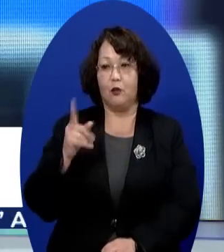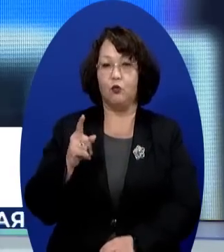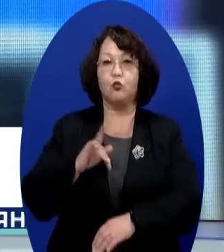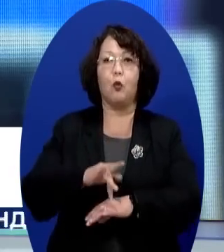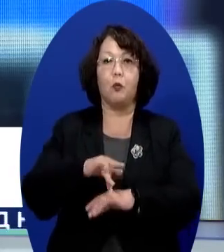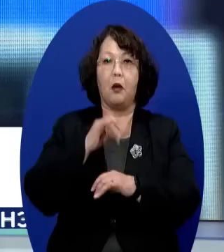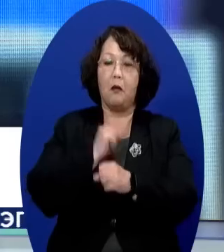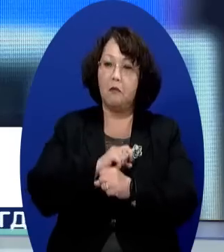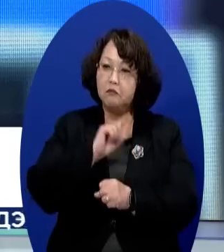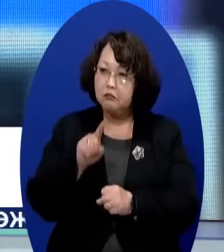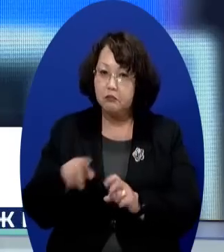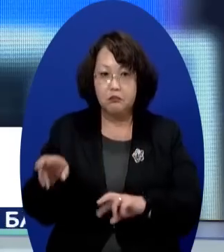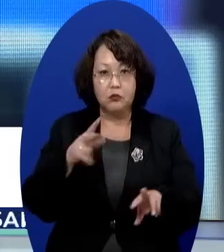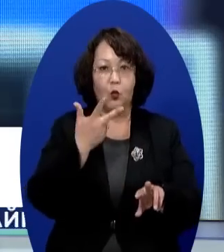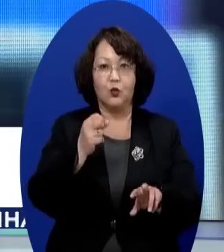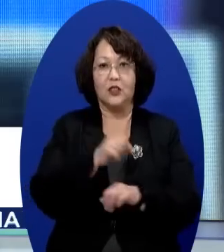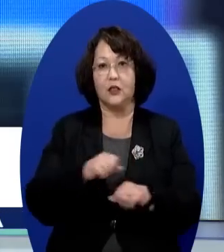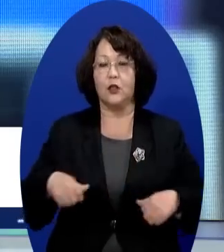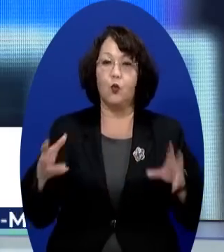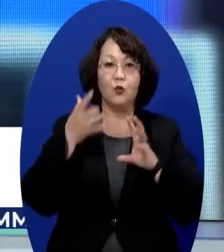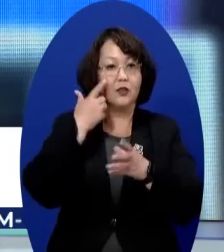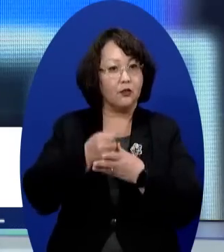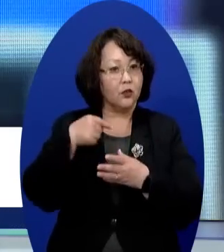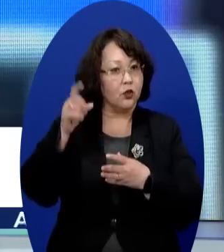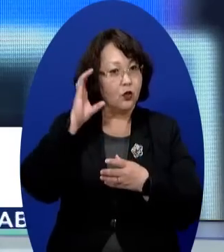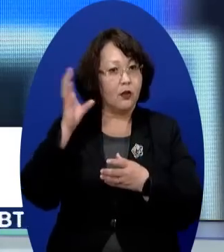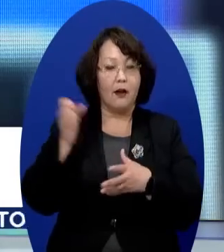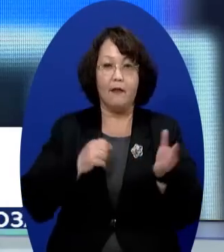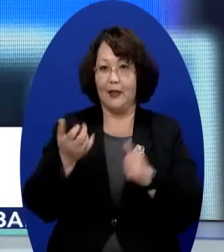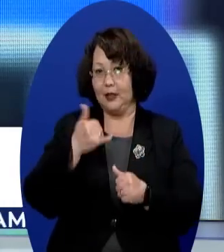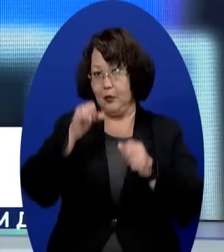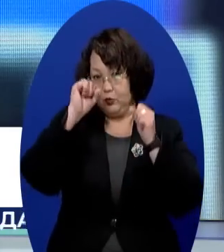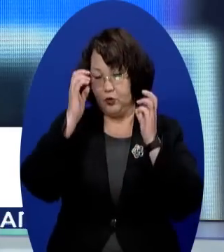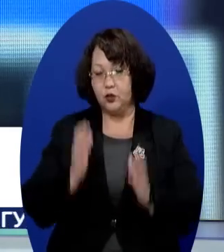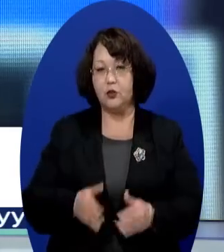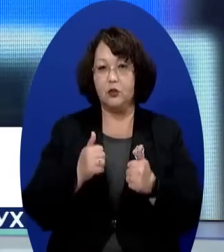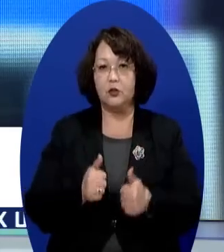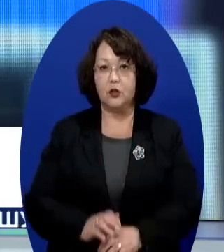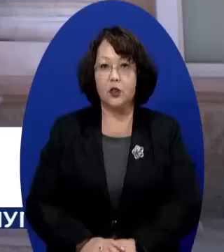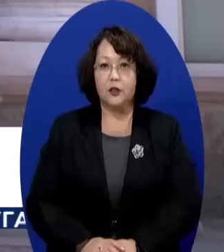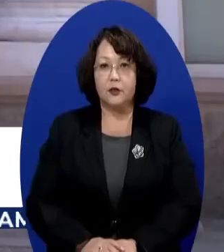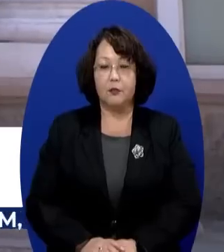байна. За өнөөдөр 30 гаруй иргэдтэй уулзсан, санал хүсэлтийг сонсож зарим асуудлыг шийдвэрлсэн байна.